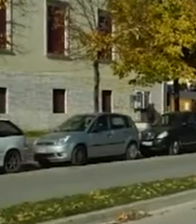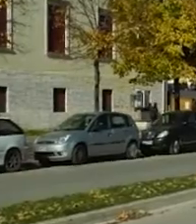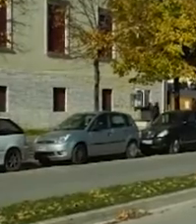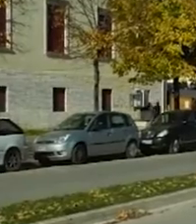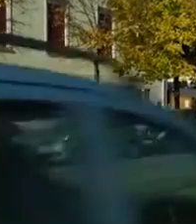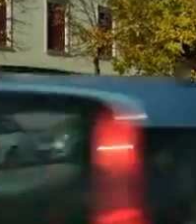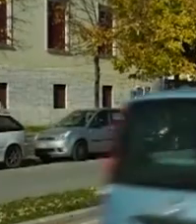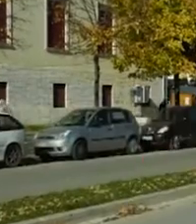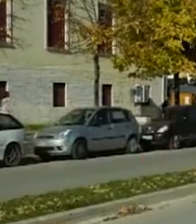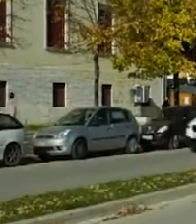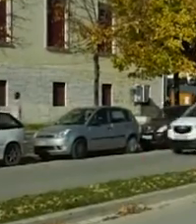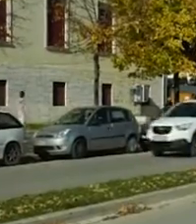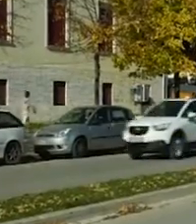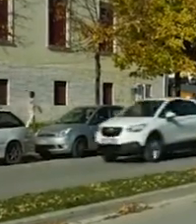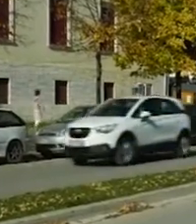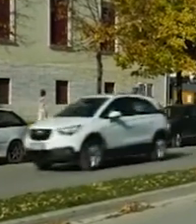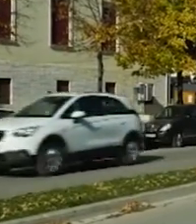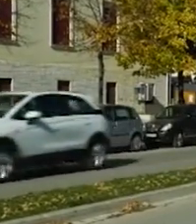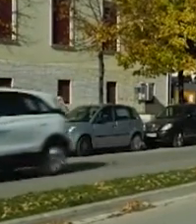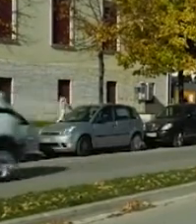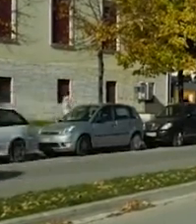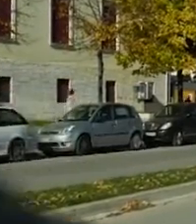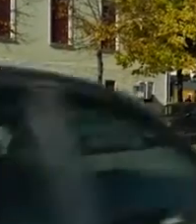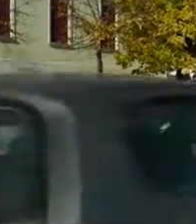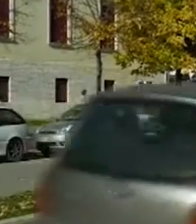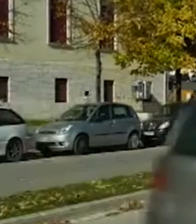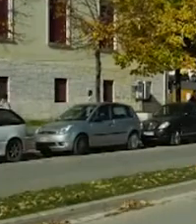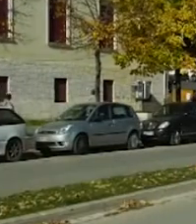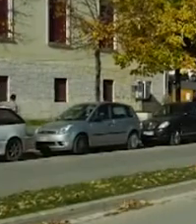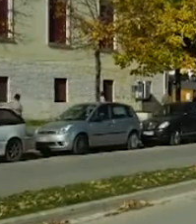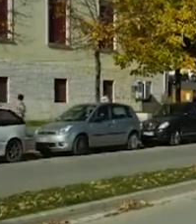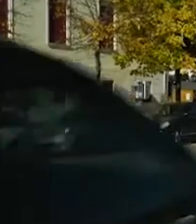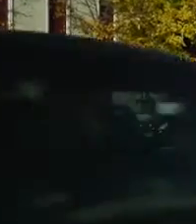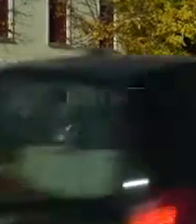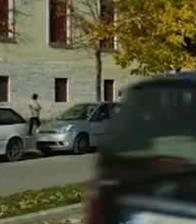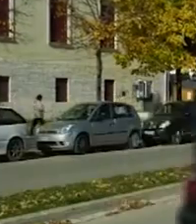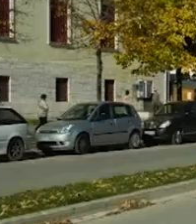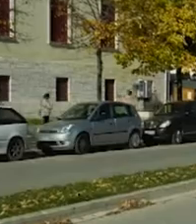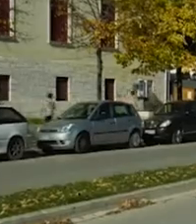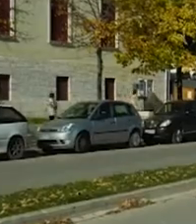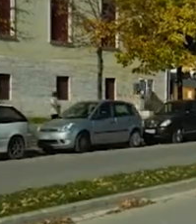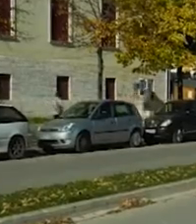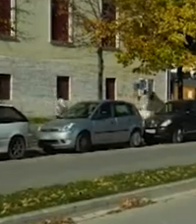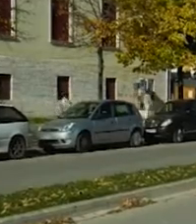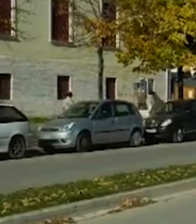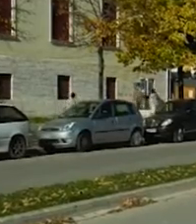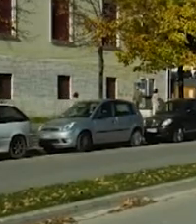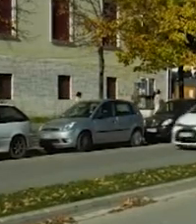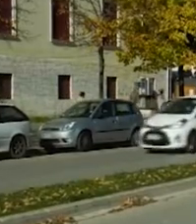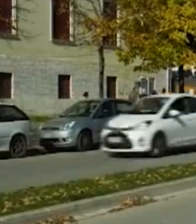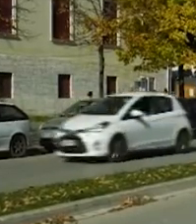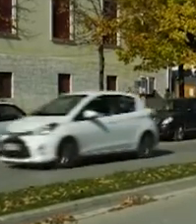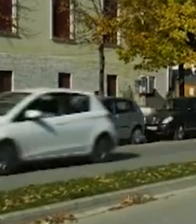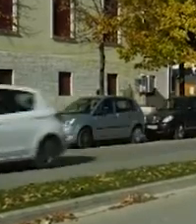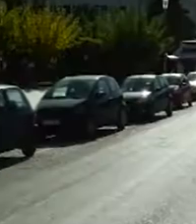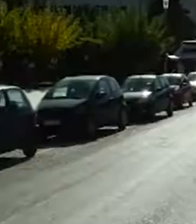Οργανισμός Δημόσιας Υγείας ανακοίνωσε κατά το τελευταίο 24ωρο 721 νέα κρούσματα κορονοϊού, ενώ ο αριθμός των